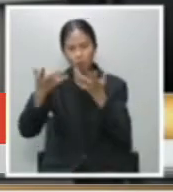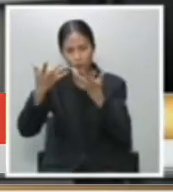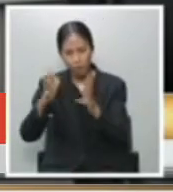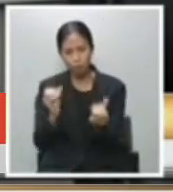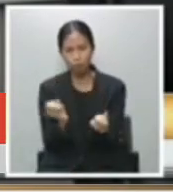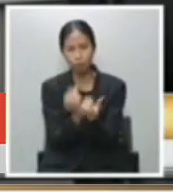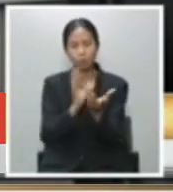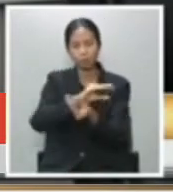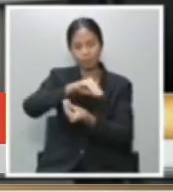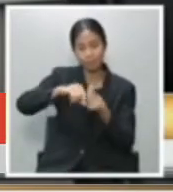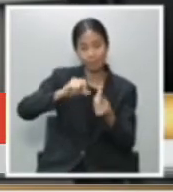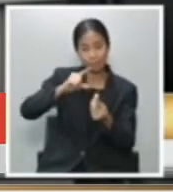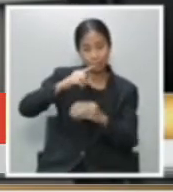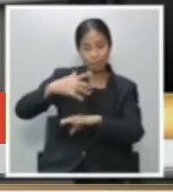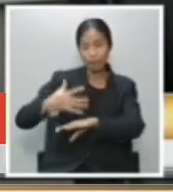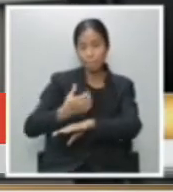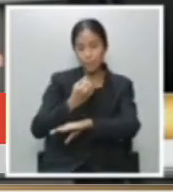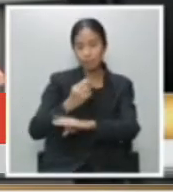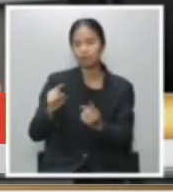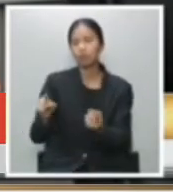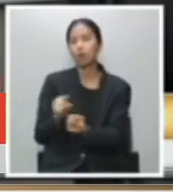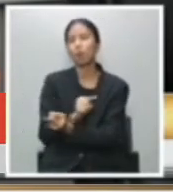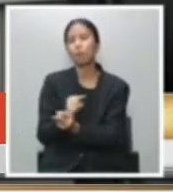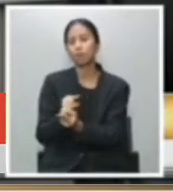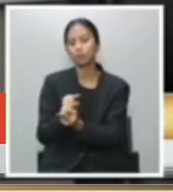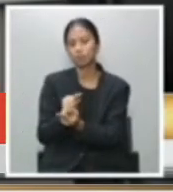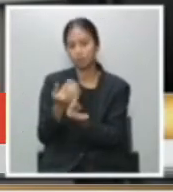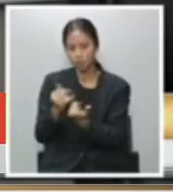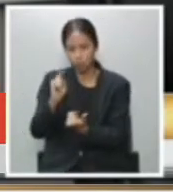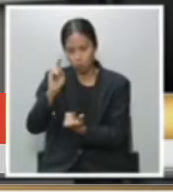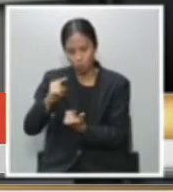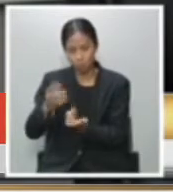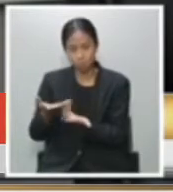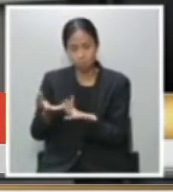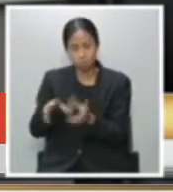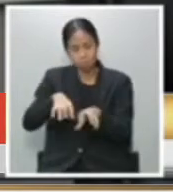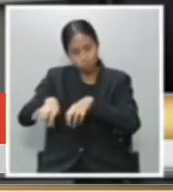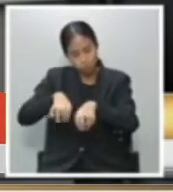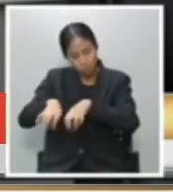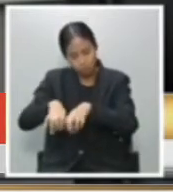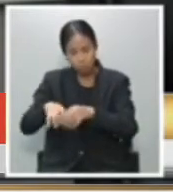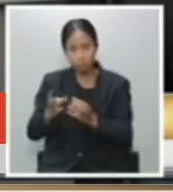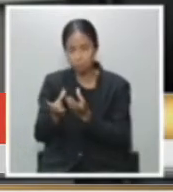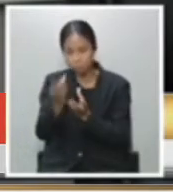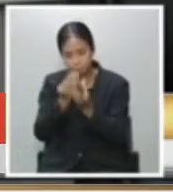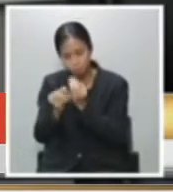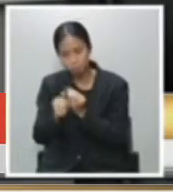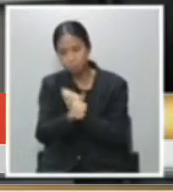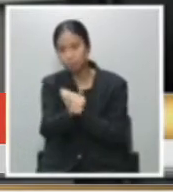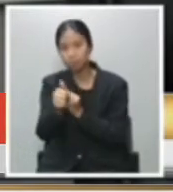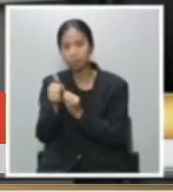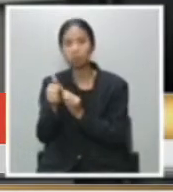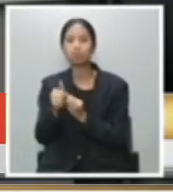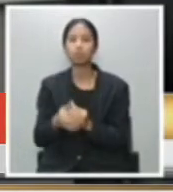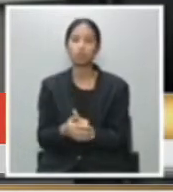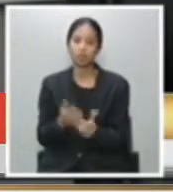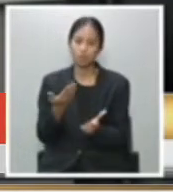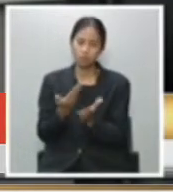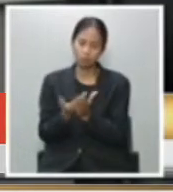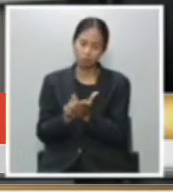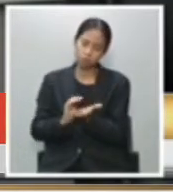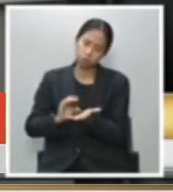มไปจัดการศึกษามาให้ดีที่สุดเม็ดเงินที่สูญเสียโอกาส